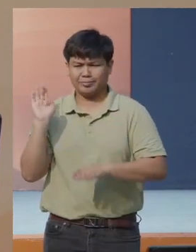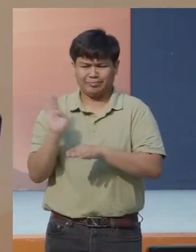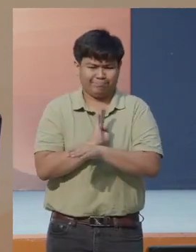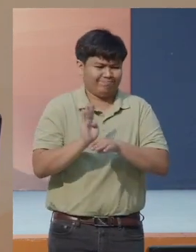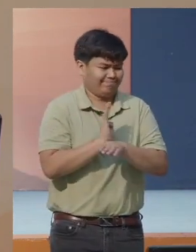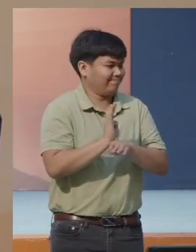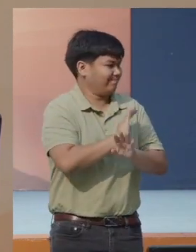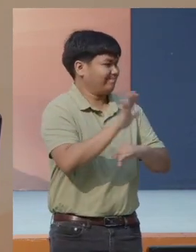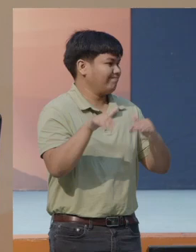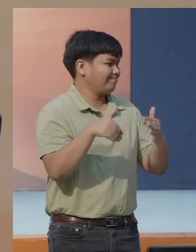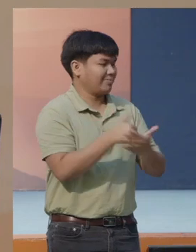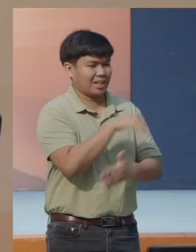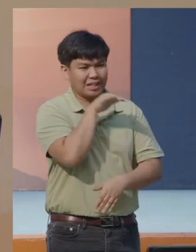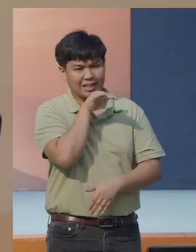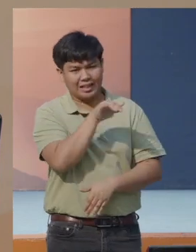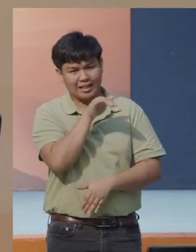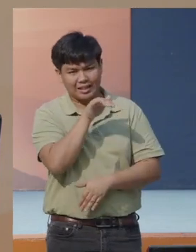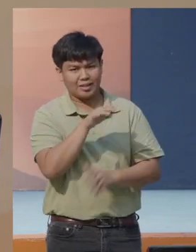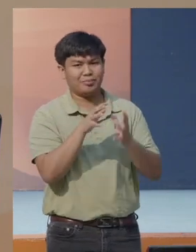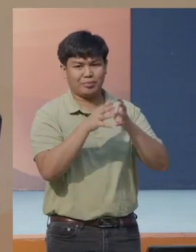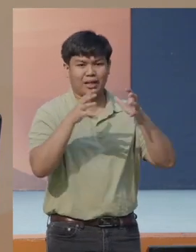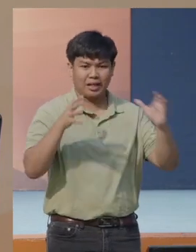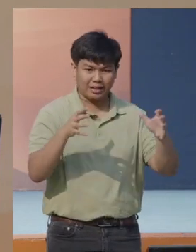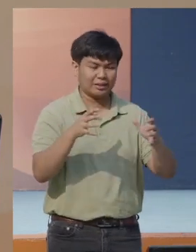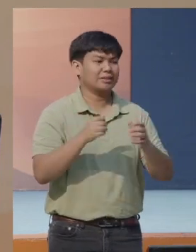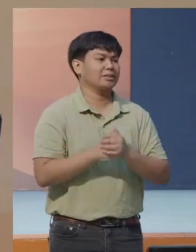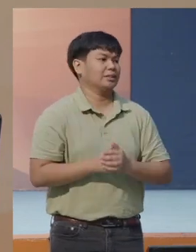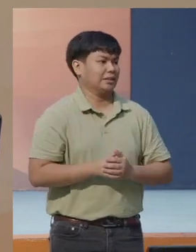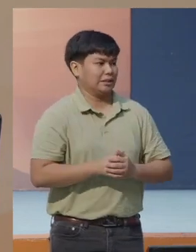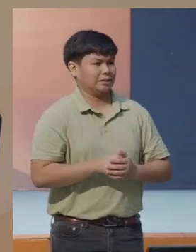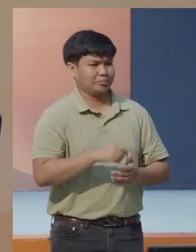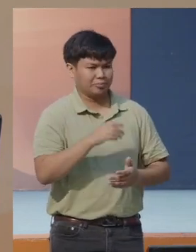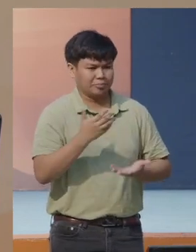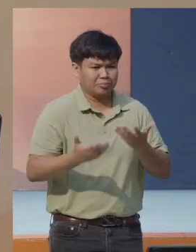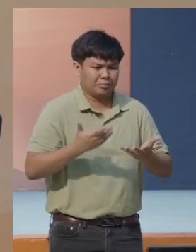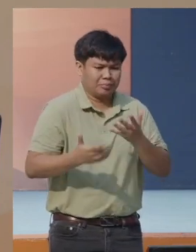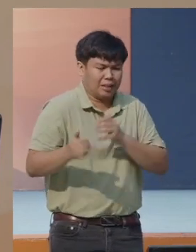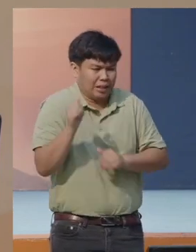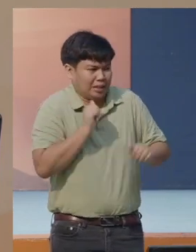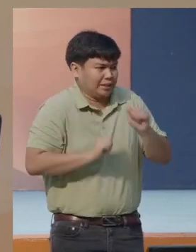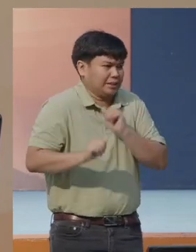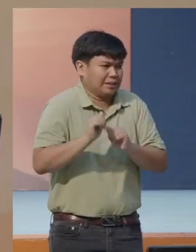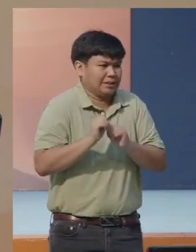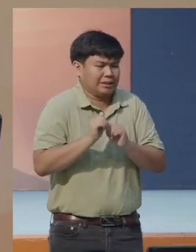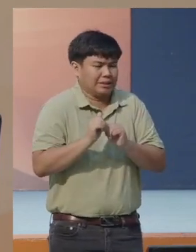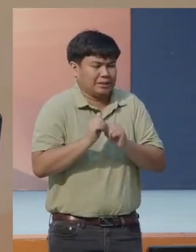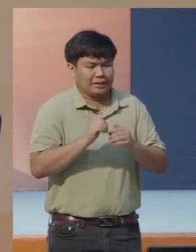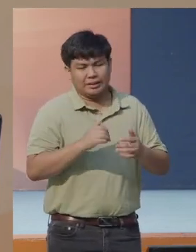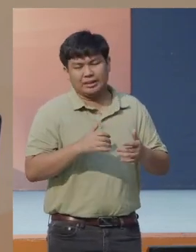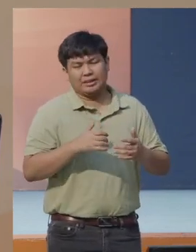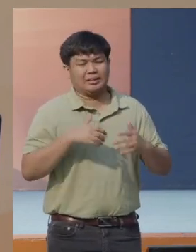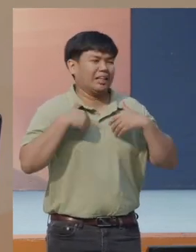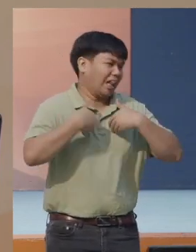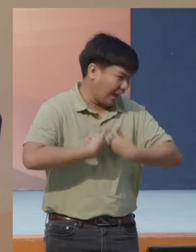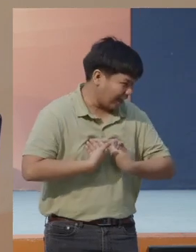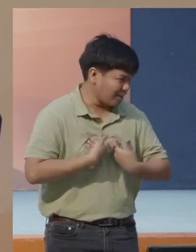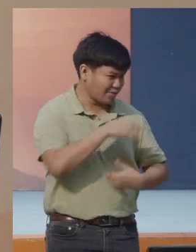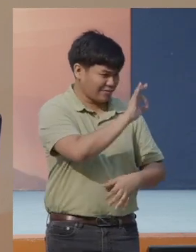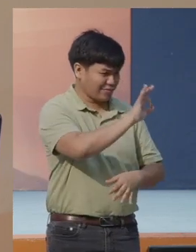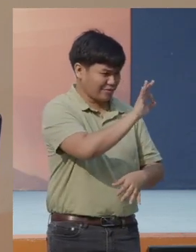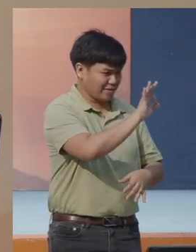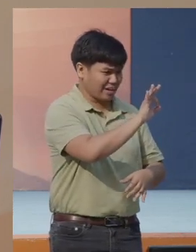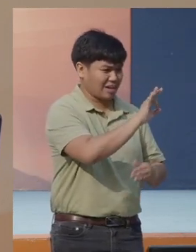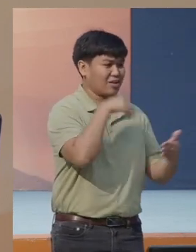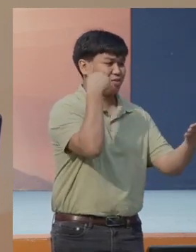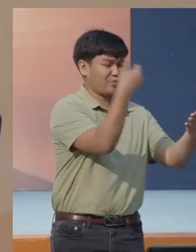lahat, pagod na pagod, at yung energy ng mga tao both from Friday, nung